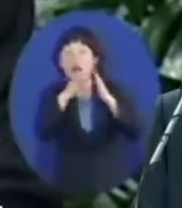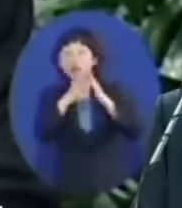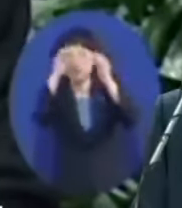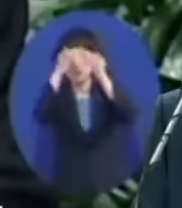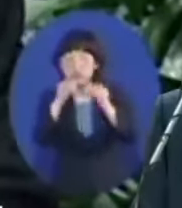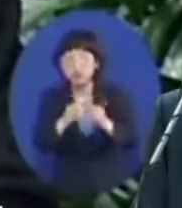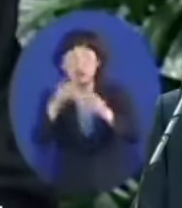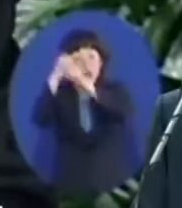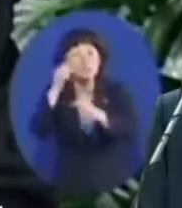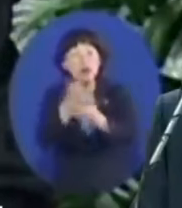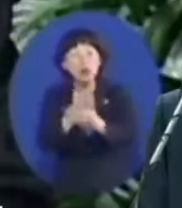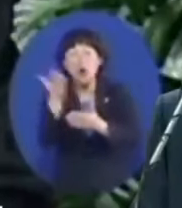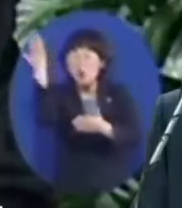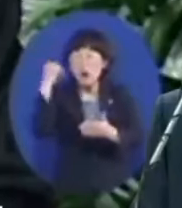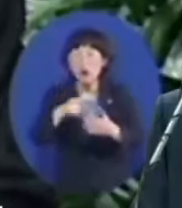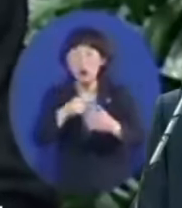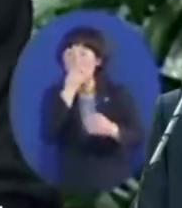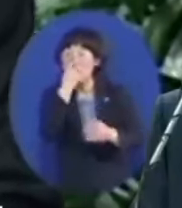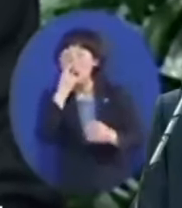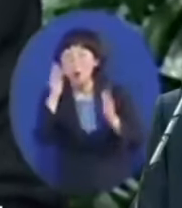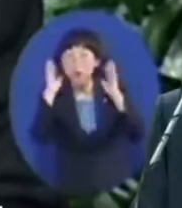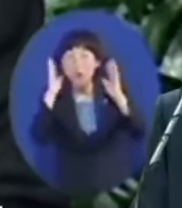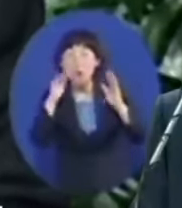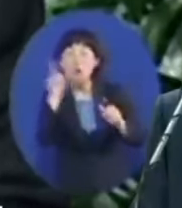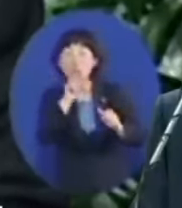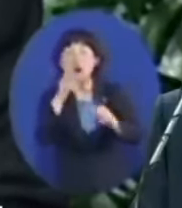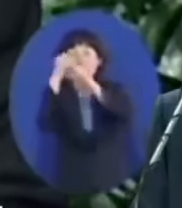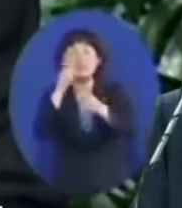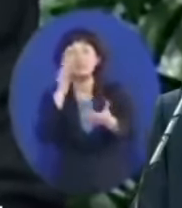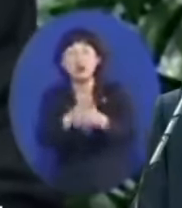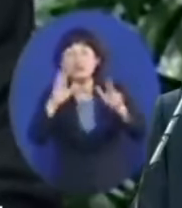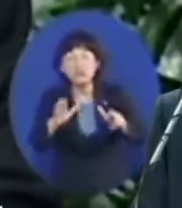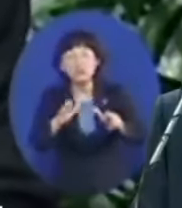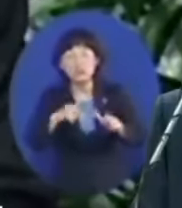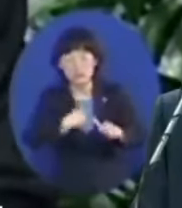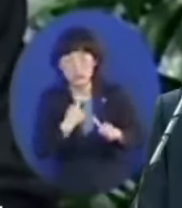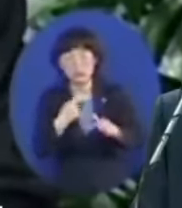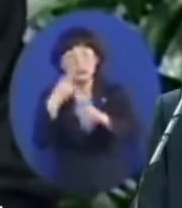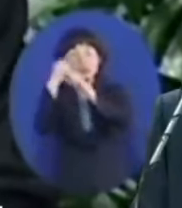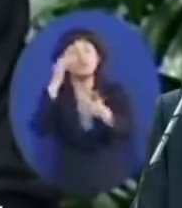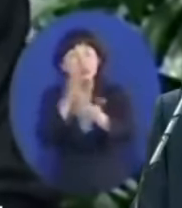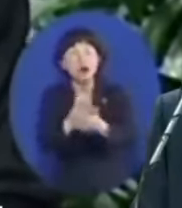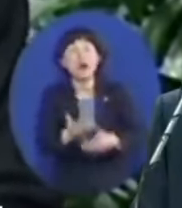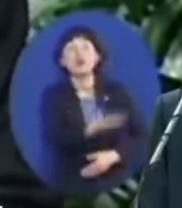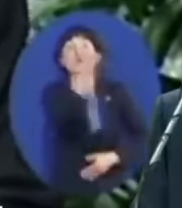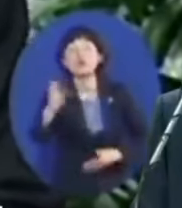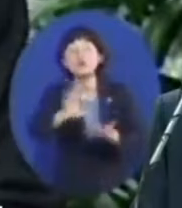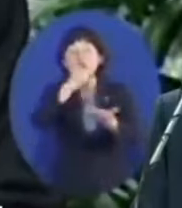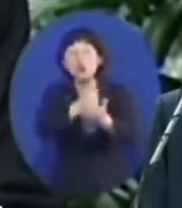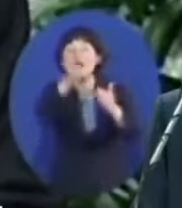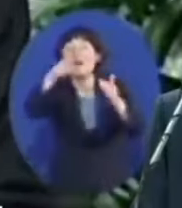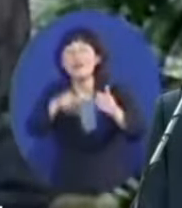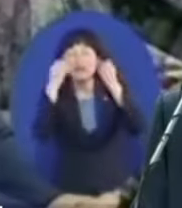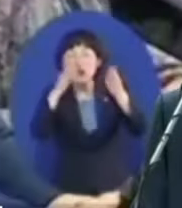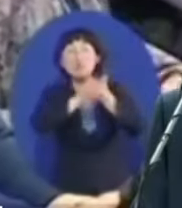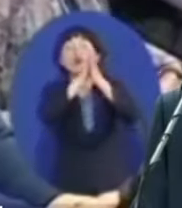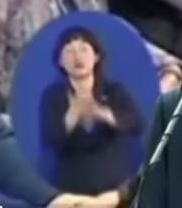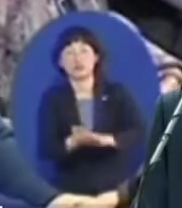않고 과거의 교육에 의지하지 않고 현재 여러분 자신에 의지하지 않습니다. 여러분은 그리스도 안에서 새로운 피조물이 된